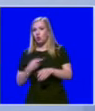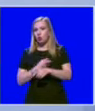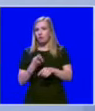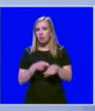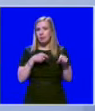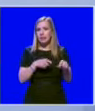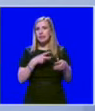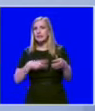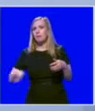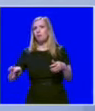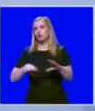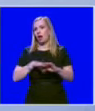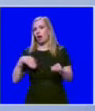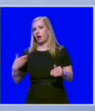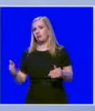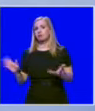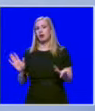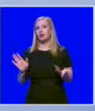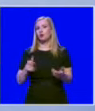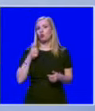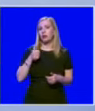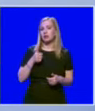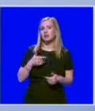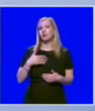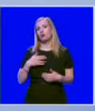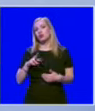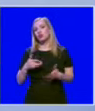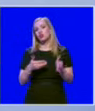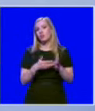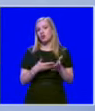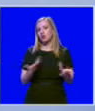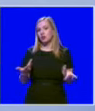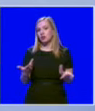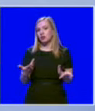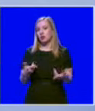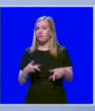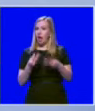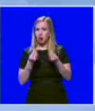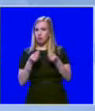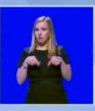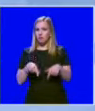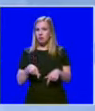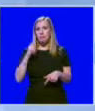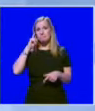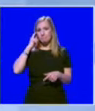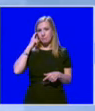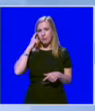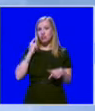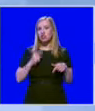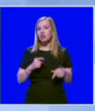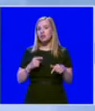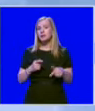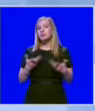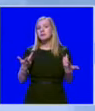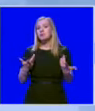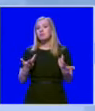напускали БСП. От една или друга причина, при едно или друго това ръководство. Това означава ли, че в момента смятате и изхождате от тезата,